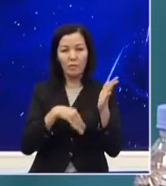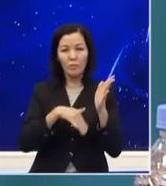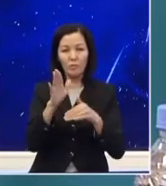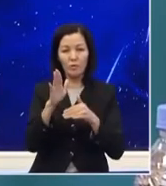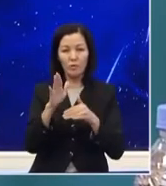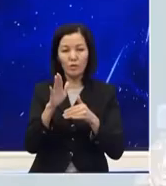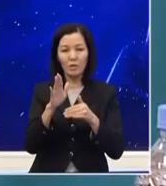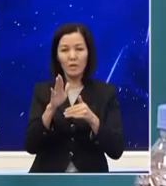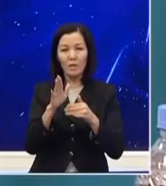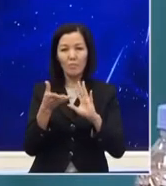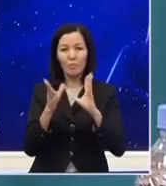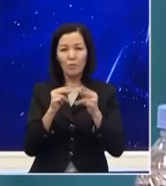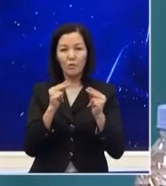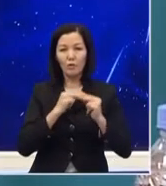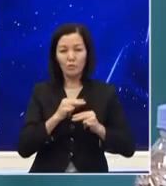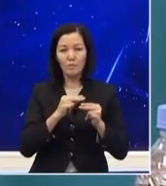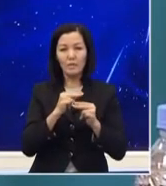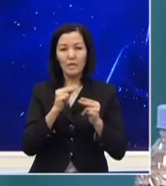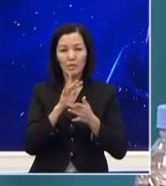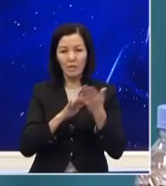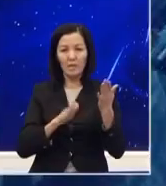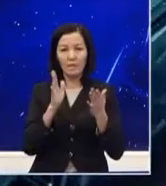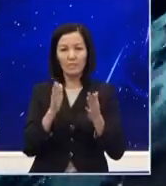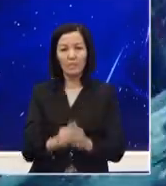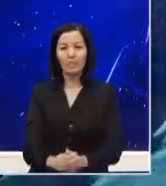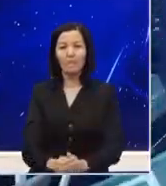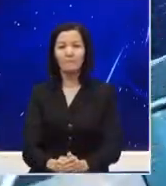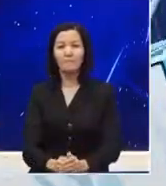жоғарту бойынша жұмыстар одан әрі жалғасатын болады.